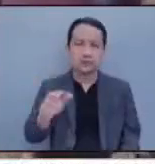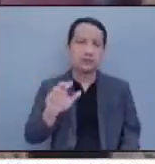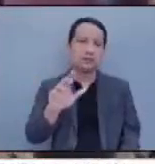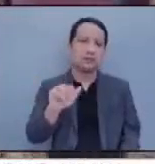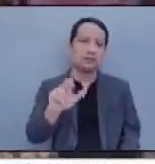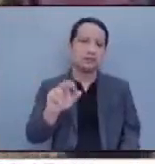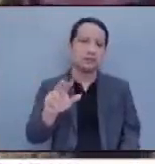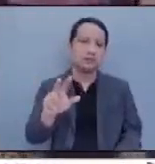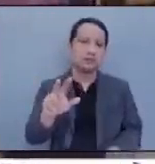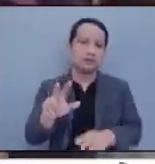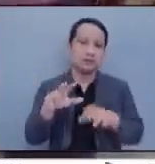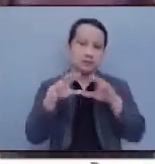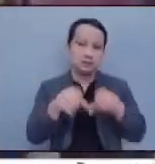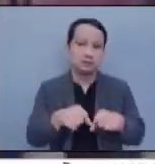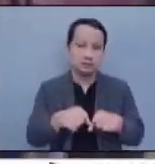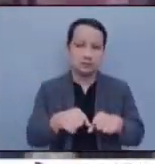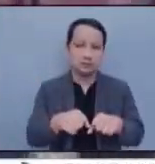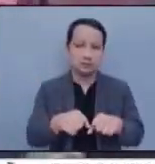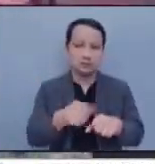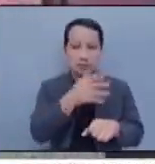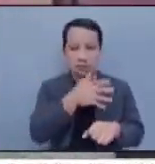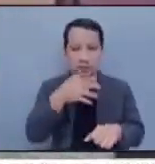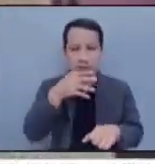mga naaresto ang magsasaka.